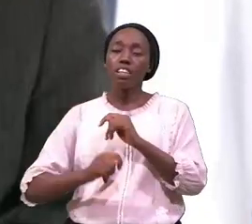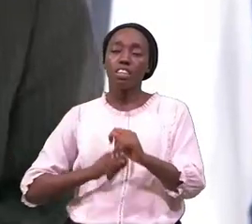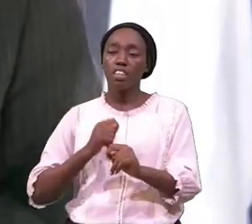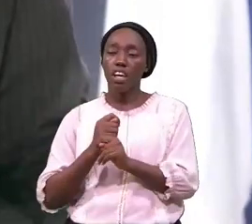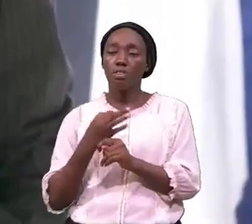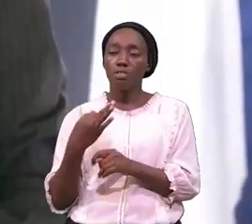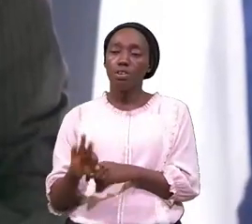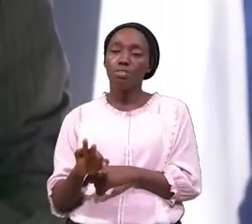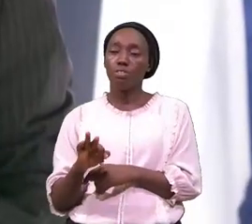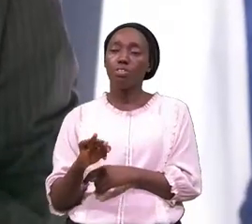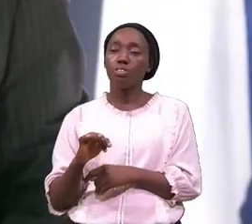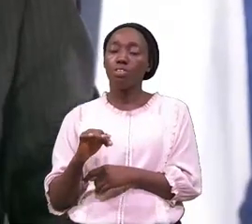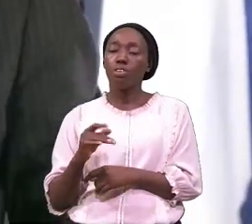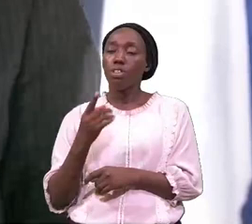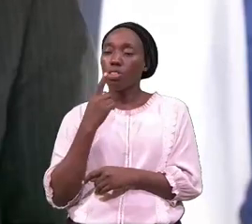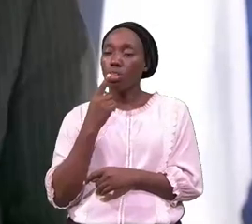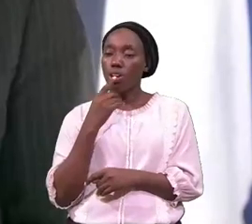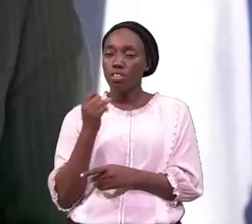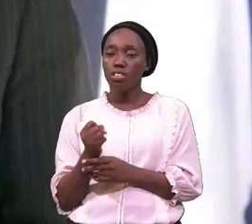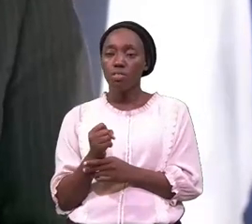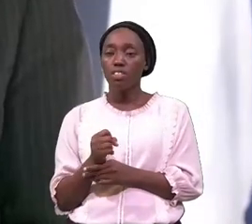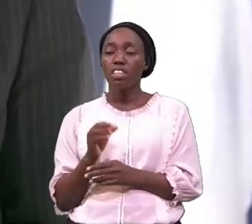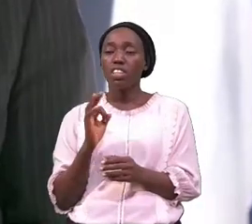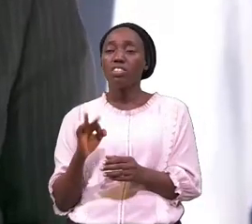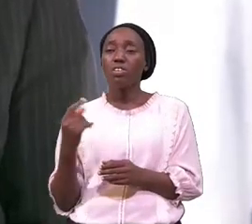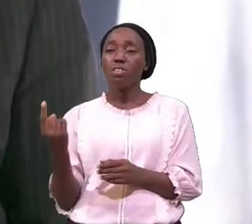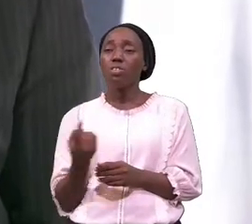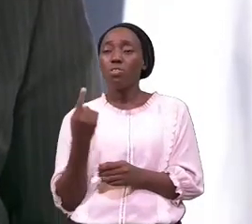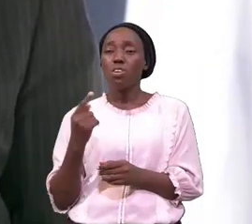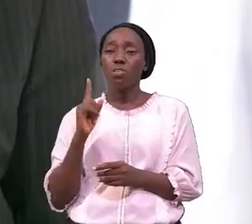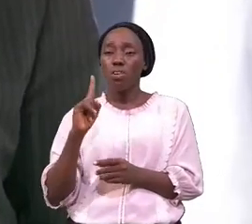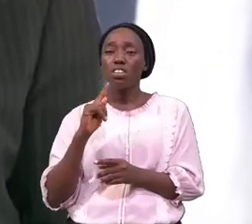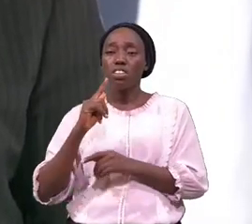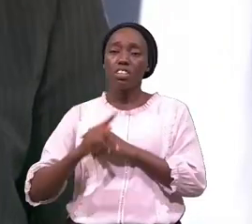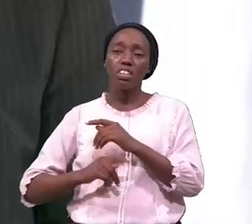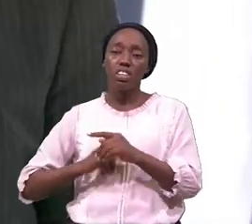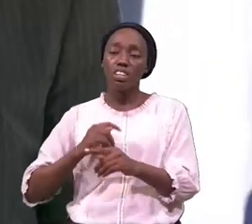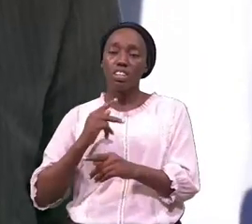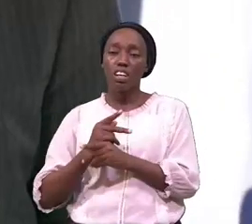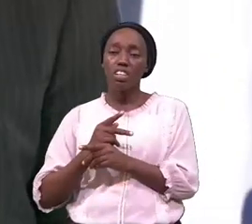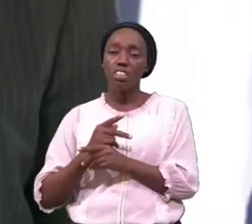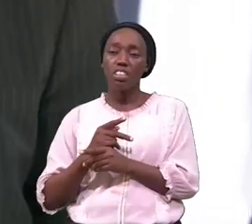À un autre, la diversité des langues. Si c'est un seul type,